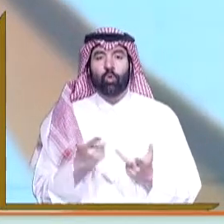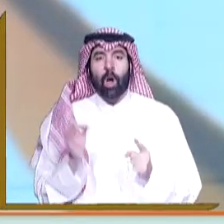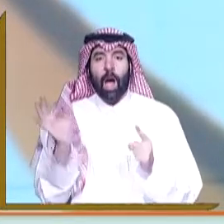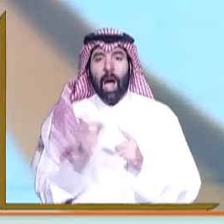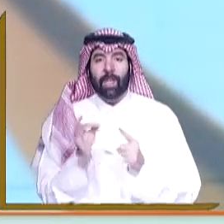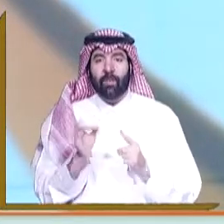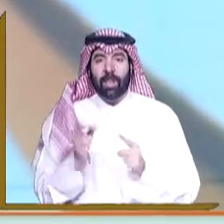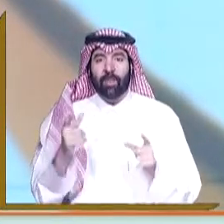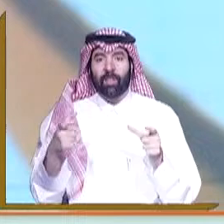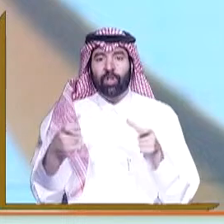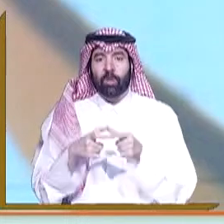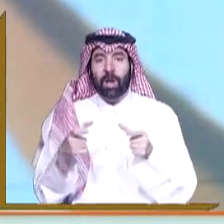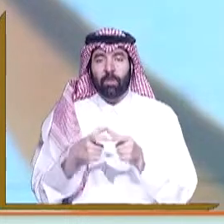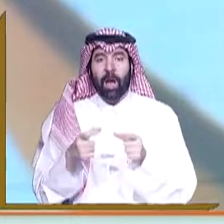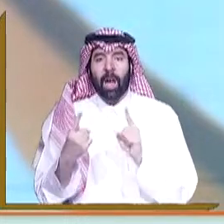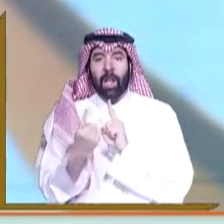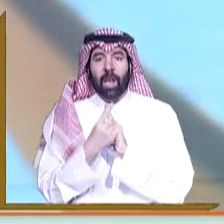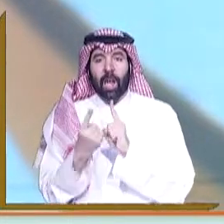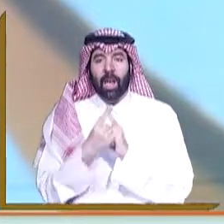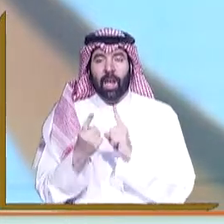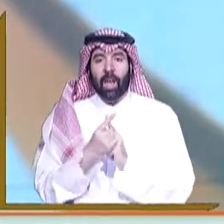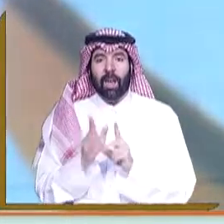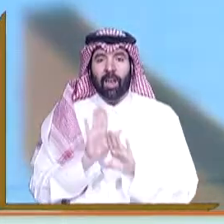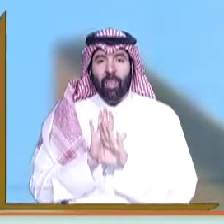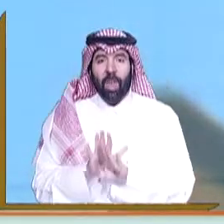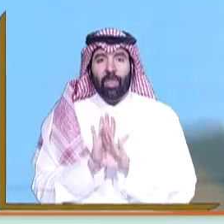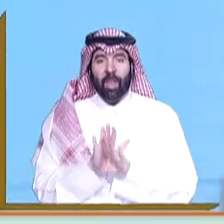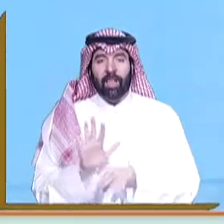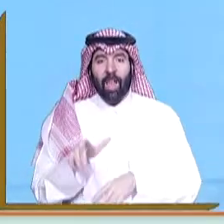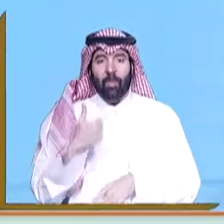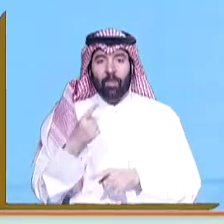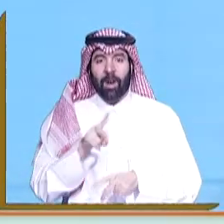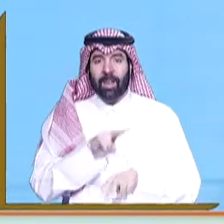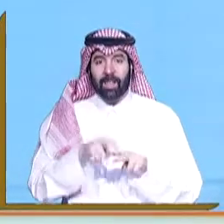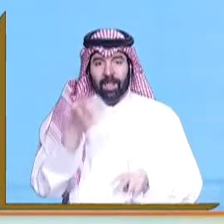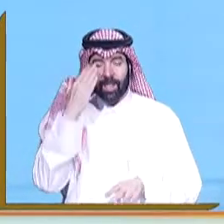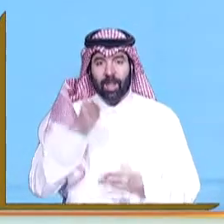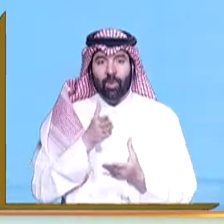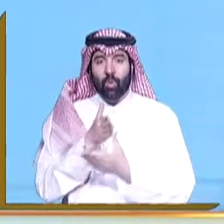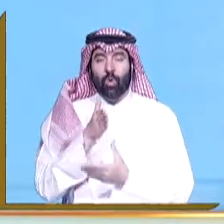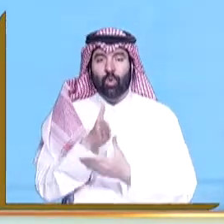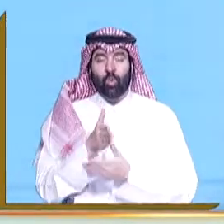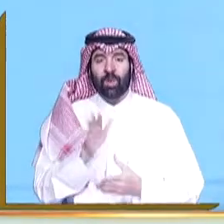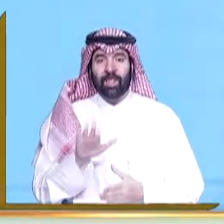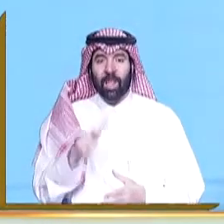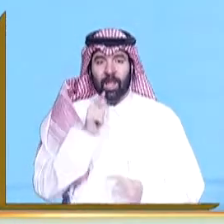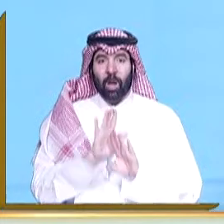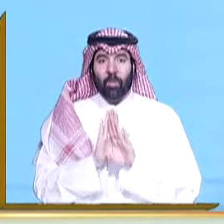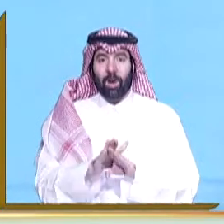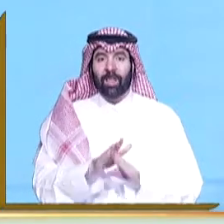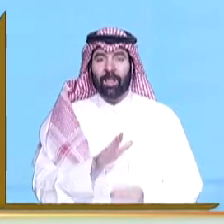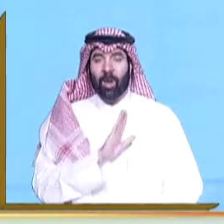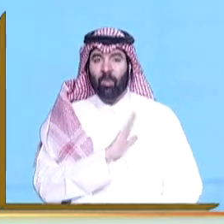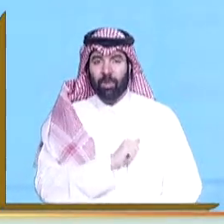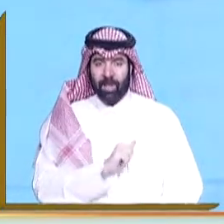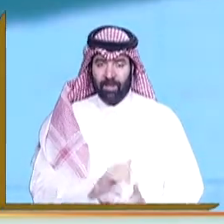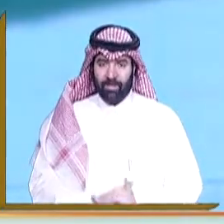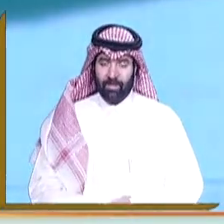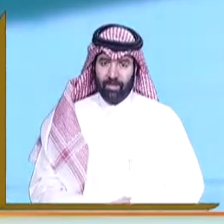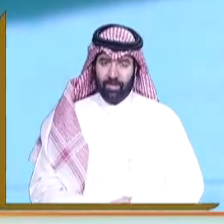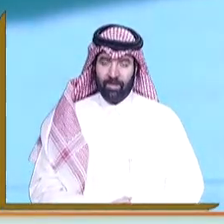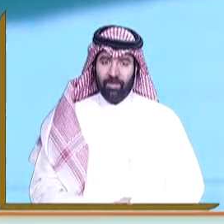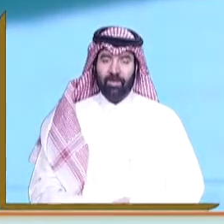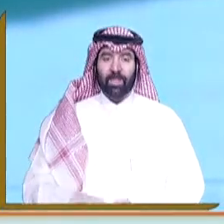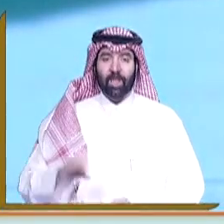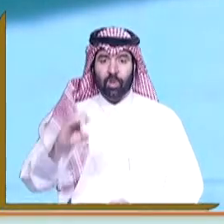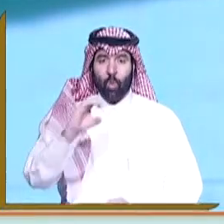اللقاءات المتتابعة من ضغط على إسرائيل لوقف إطلاق النار وإدخال المساعدات؟ ما في شك أن